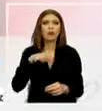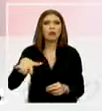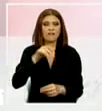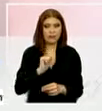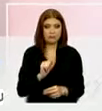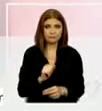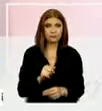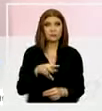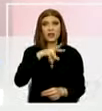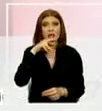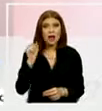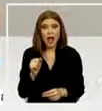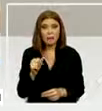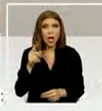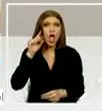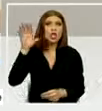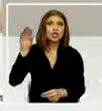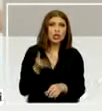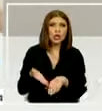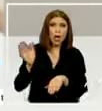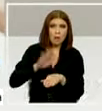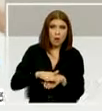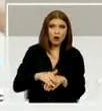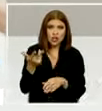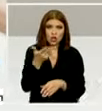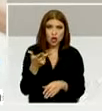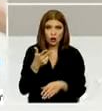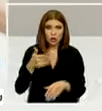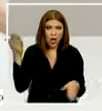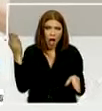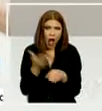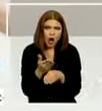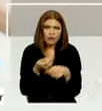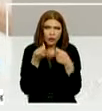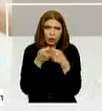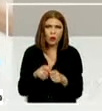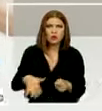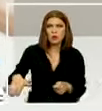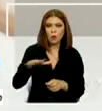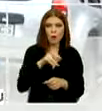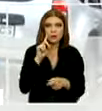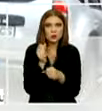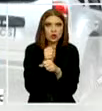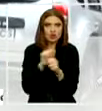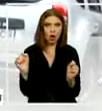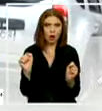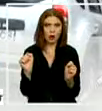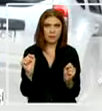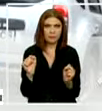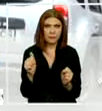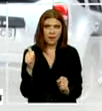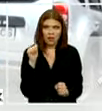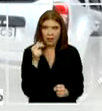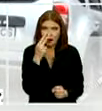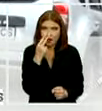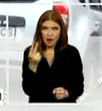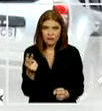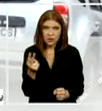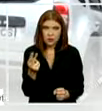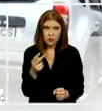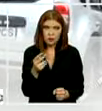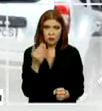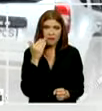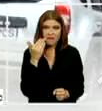Săliște, județul Alba, vestea morții celor 3 membri ai familiei a lovit ca un trăsnet. Toată lumea este în stare de șoc. Ieri am văzut pe